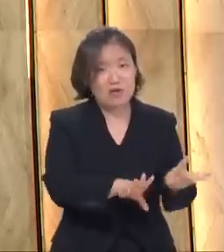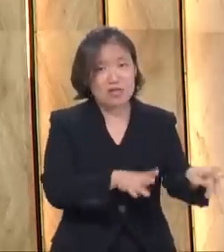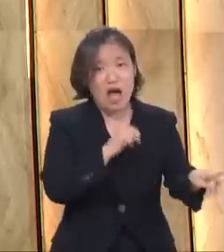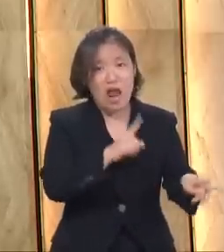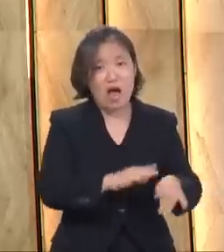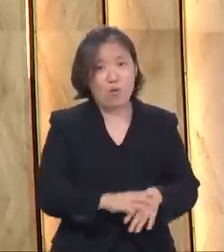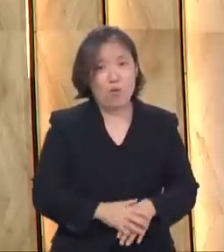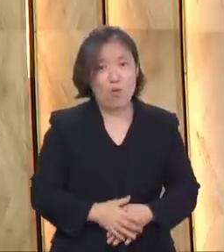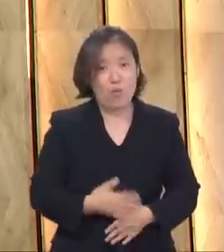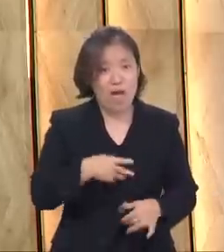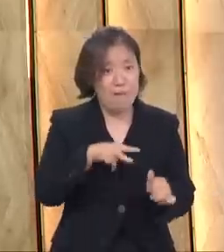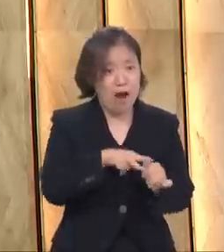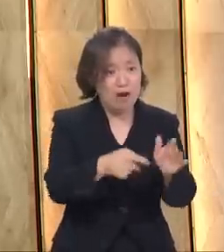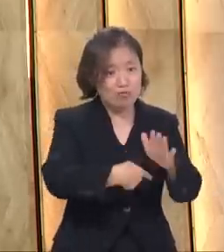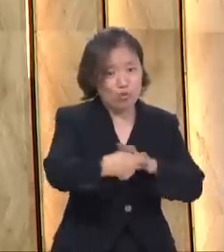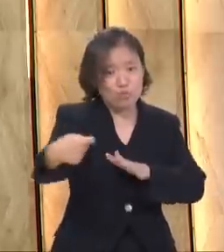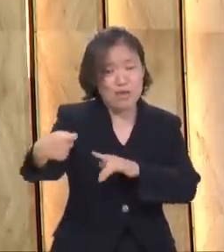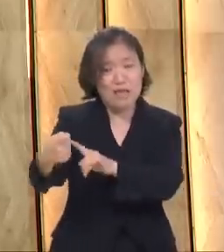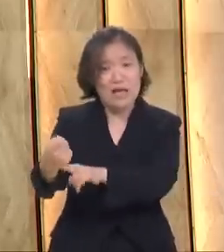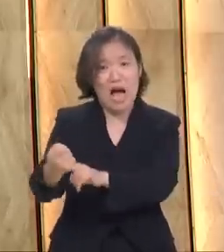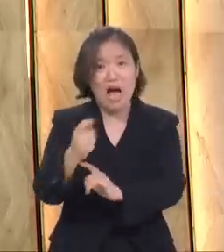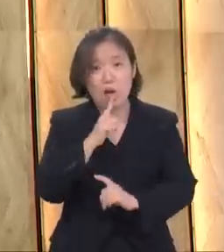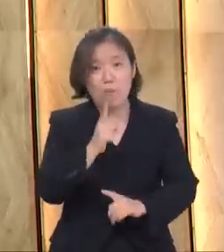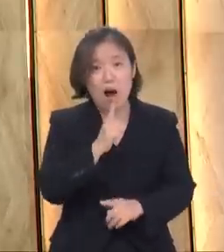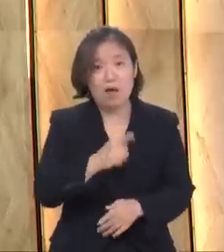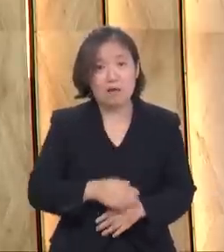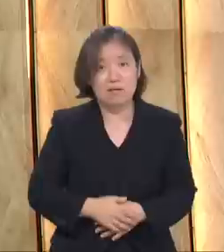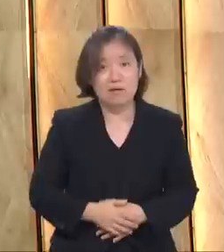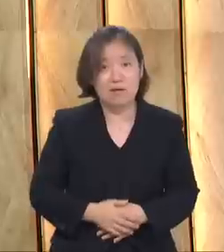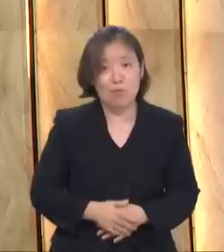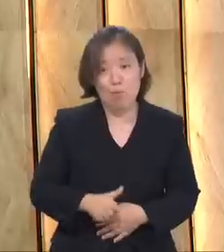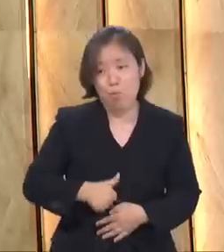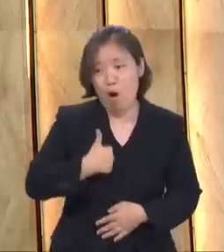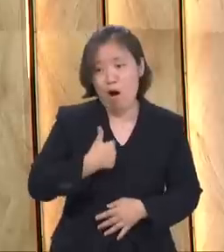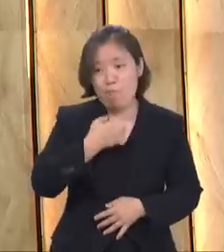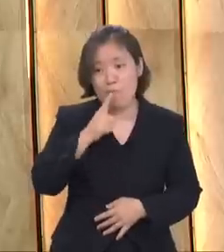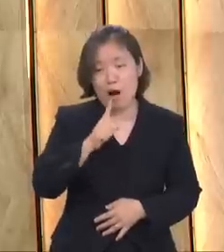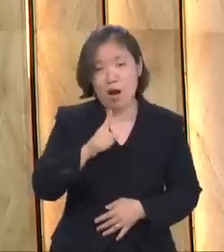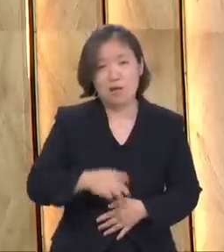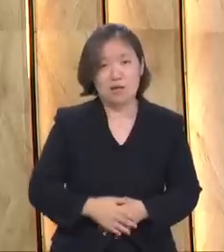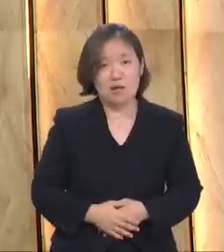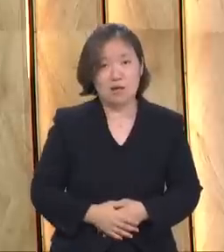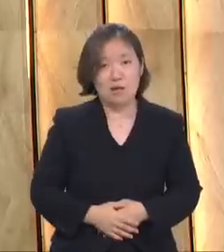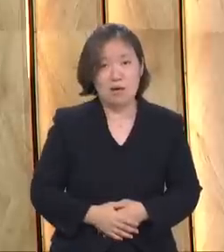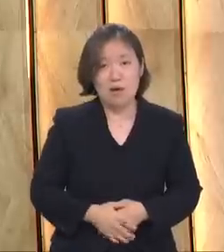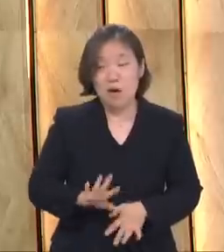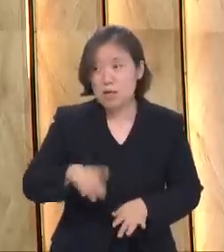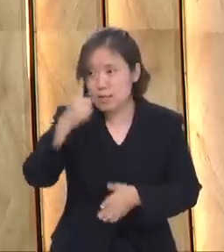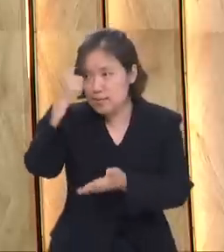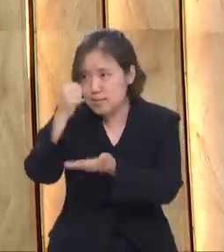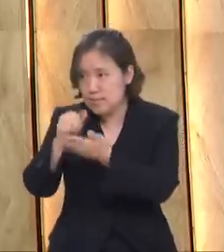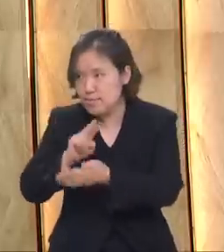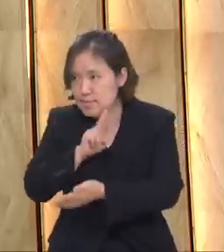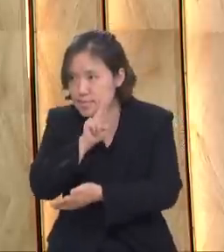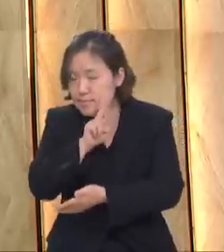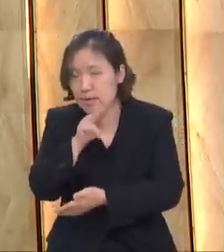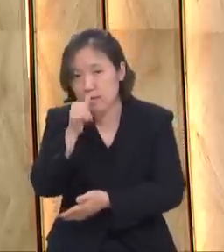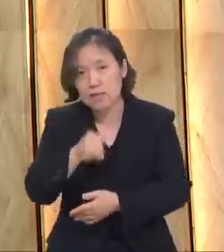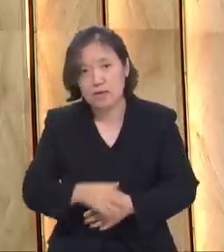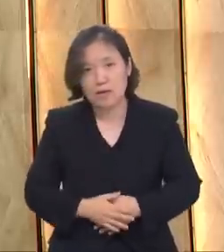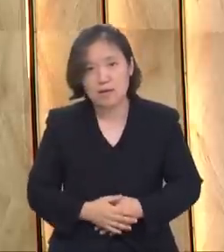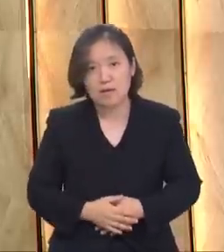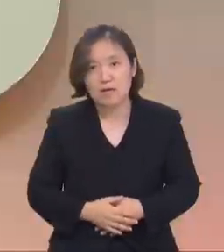사라졌다 내 말을 도둑맞았다 하더니 그 하룻밤 묵어가는 스님을 의심하는